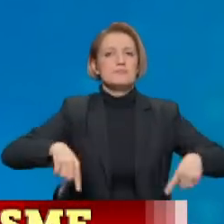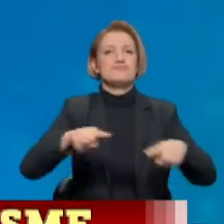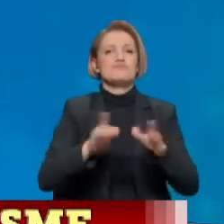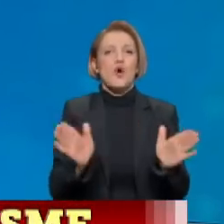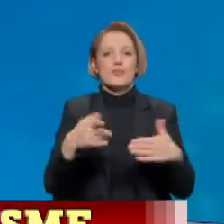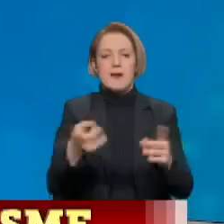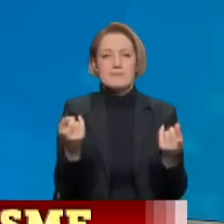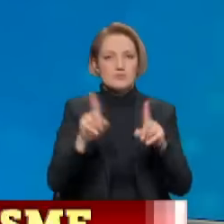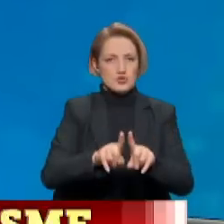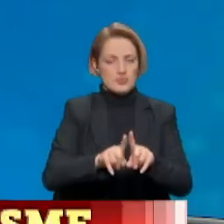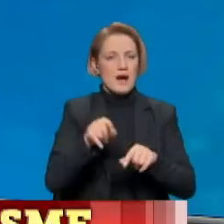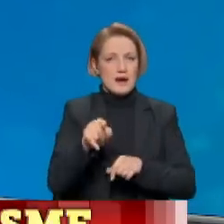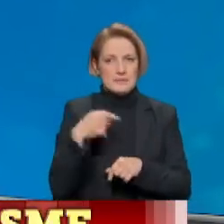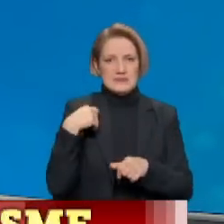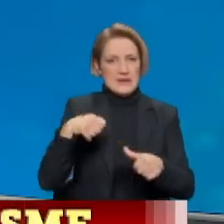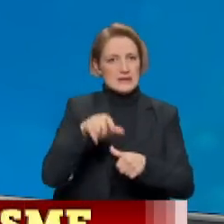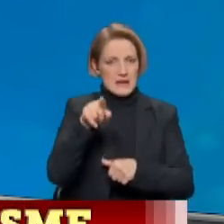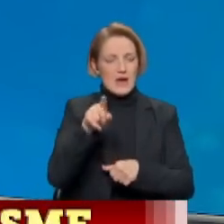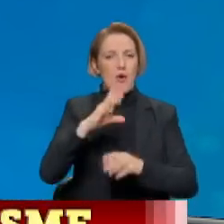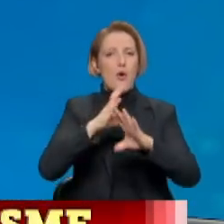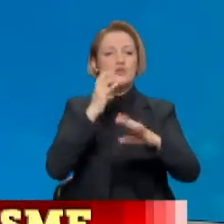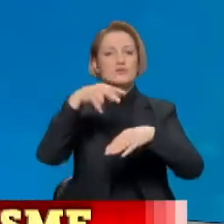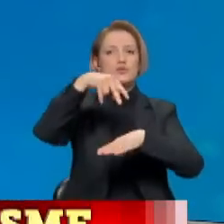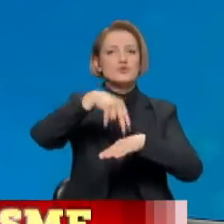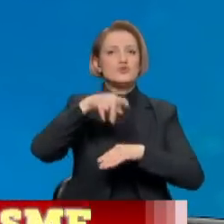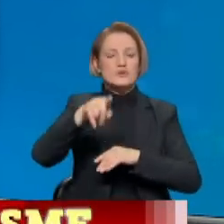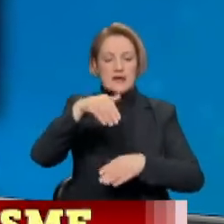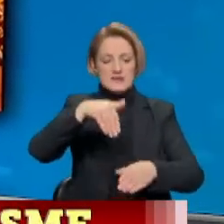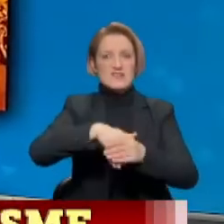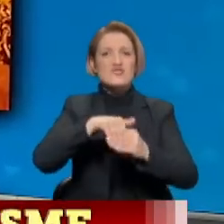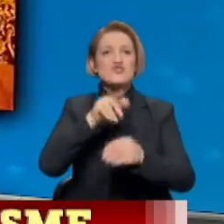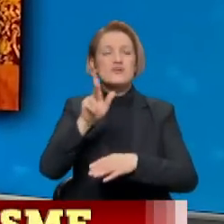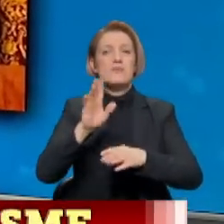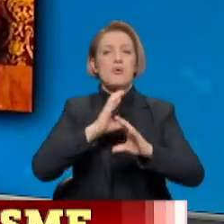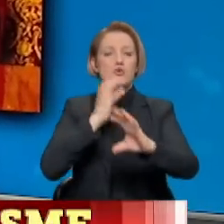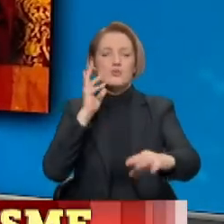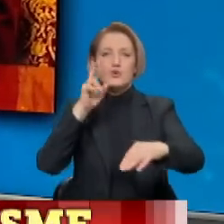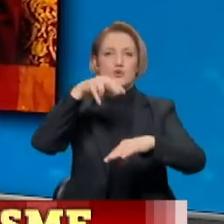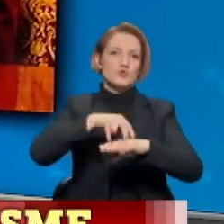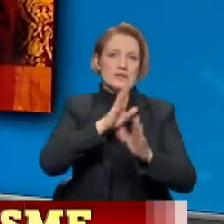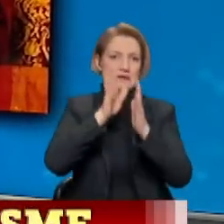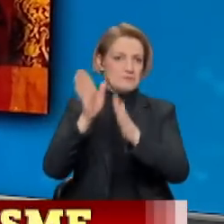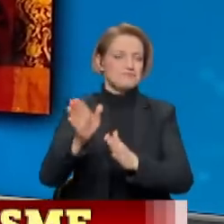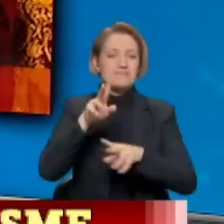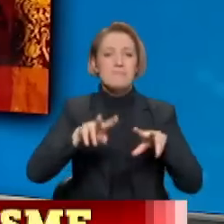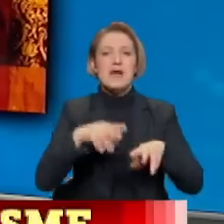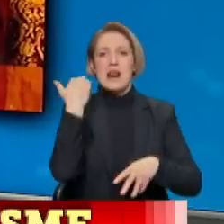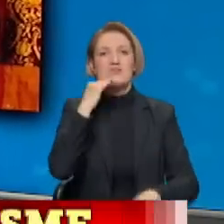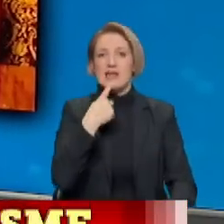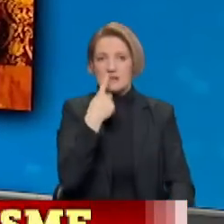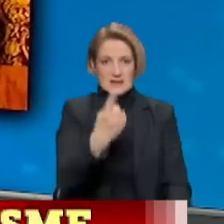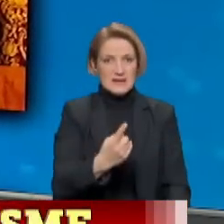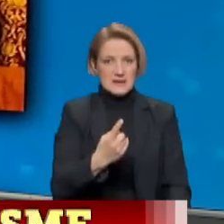buluşma, ama biz sizi yeniden o otobüsün üzerine, seçim otobüsünün üzerine götüreceğiz. Meral Akşener dedi